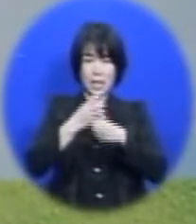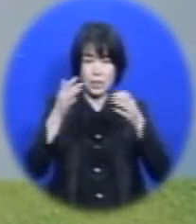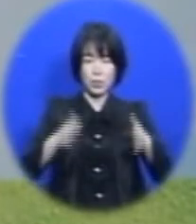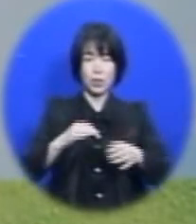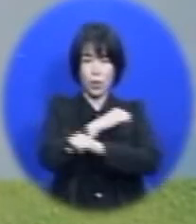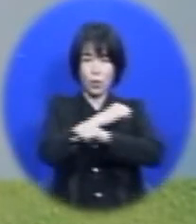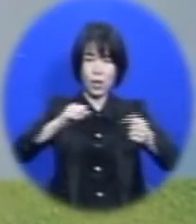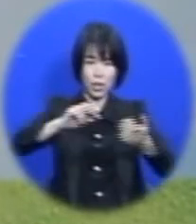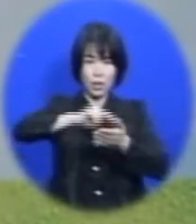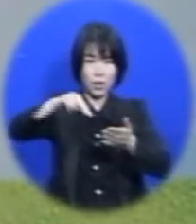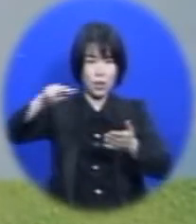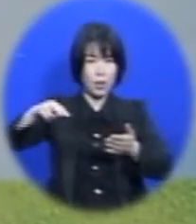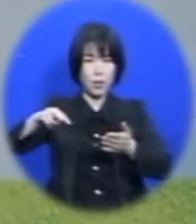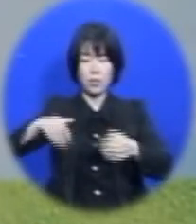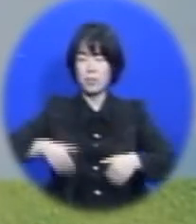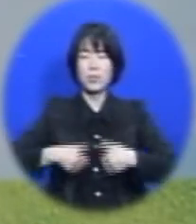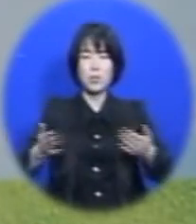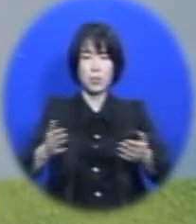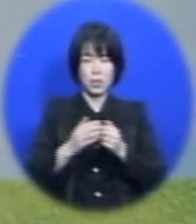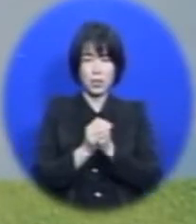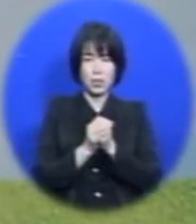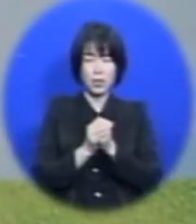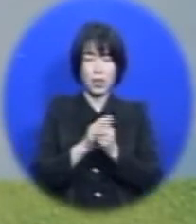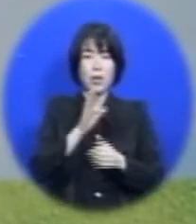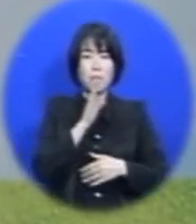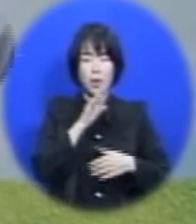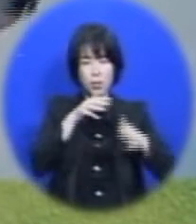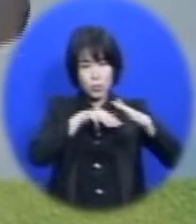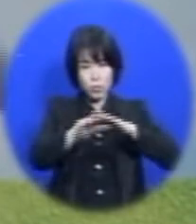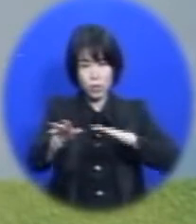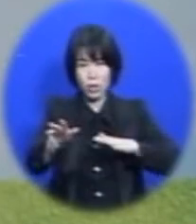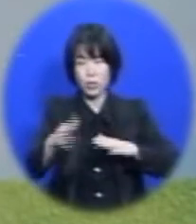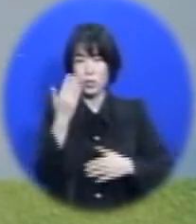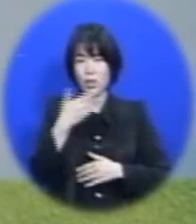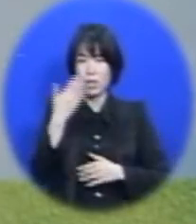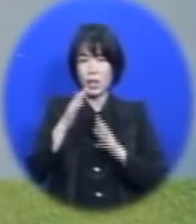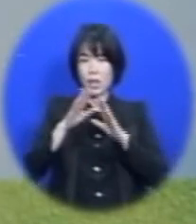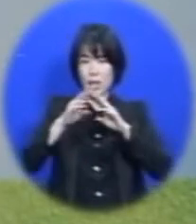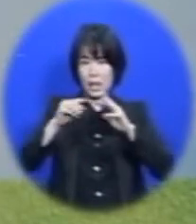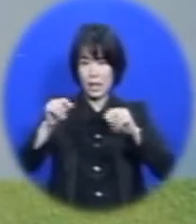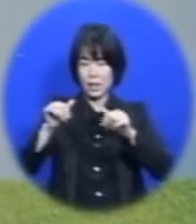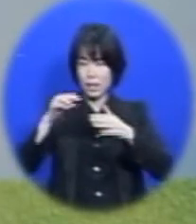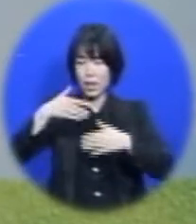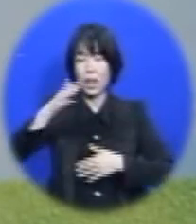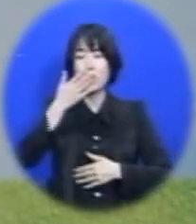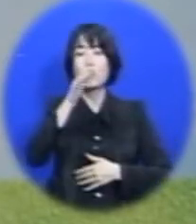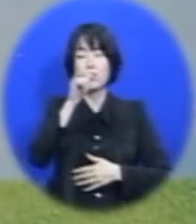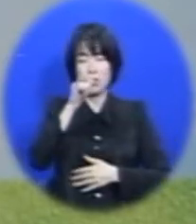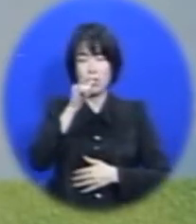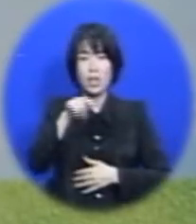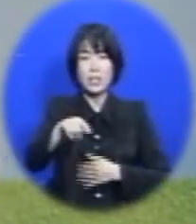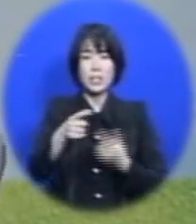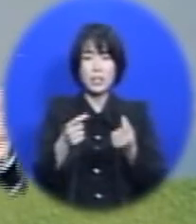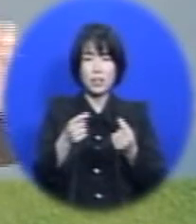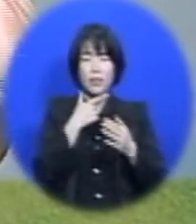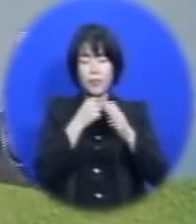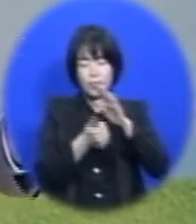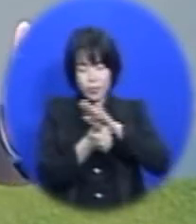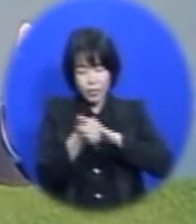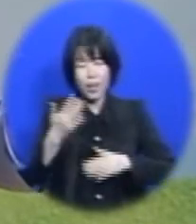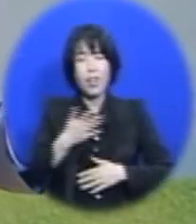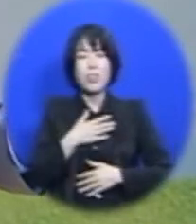필요도 없습니다. 그냥 바로 출애굽한 다음에 바로 가나안 땅에 들어갈 수 있었어요. 그리고 그렇게 소원하던